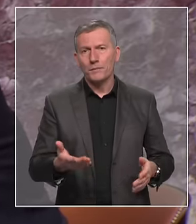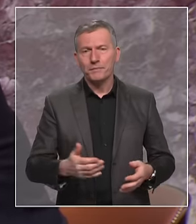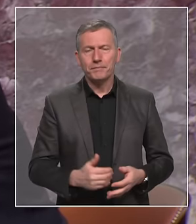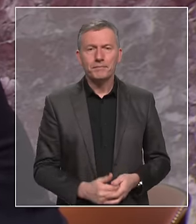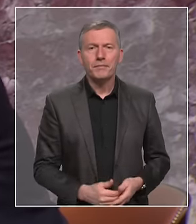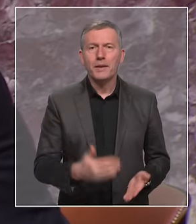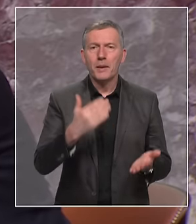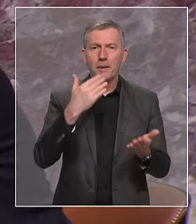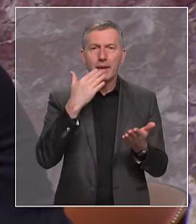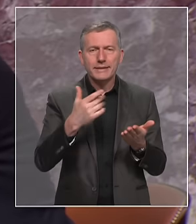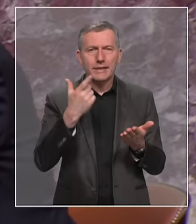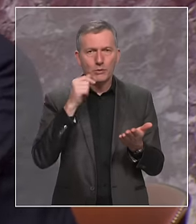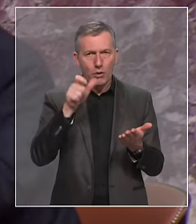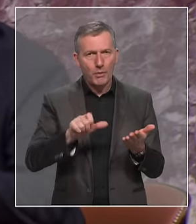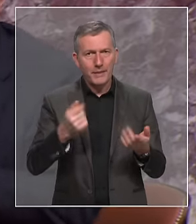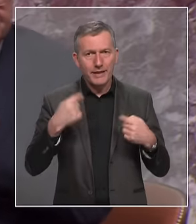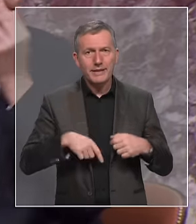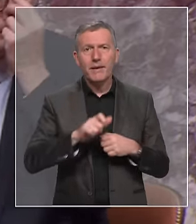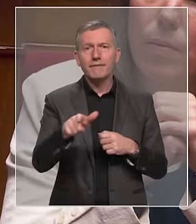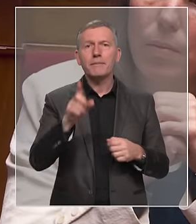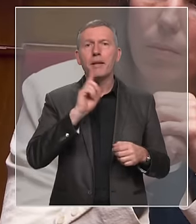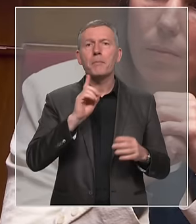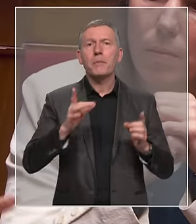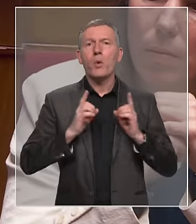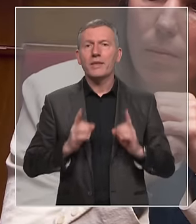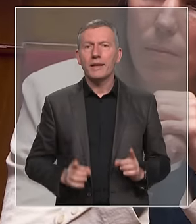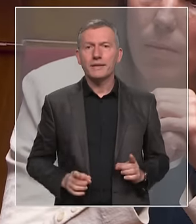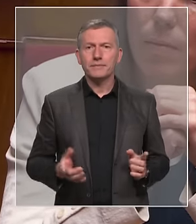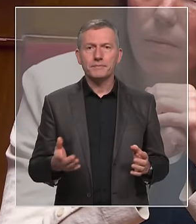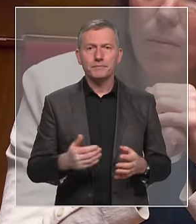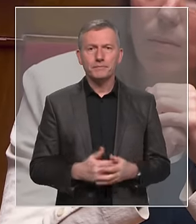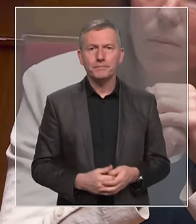Je vous remercie, monsieur le Premier ministre, madame la députée.